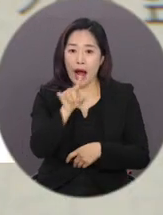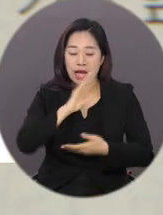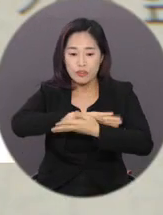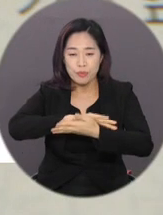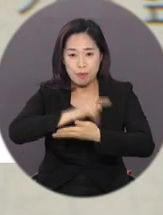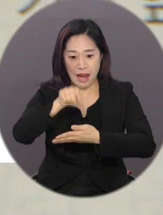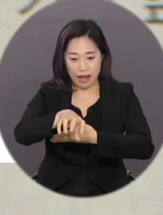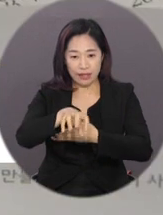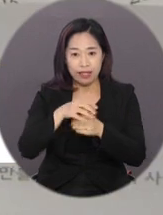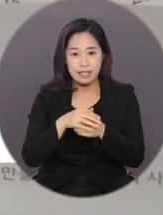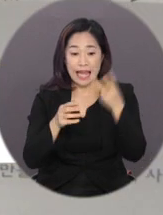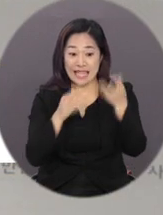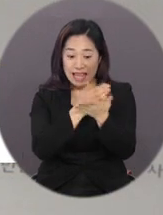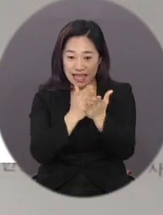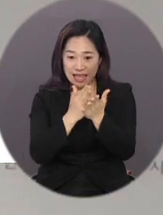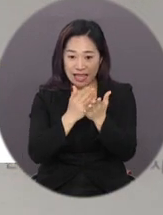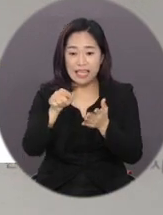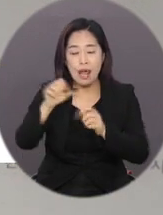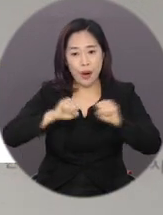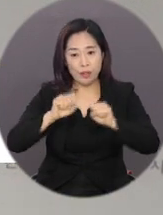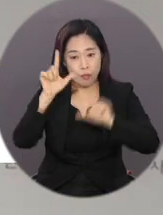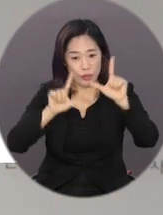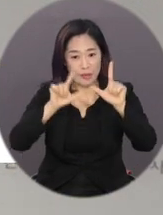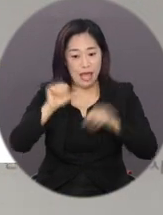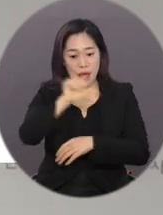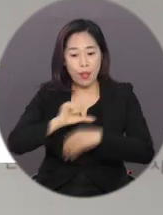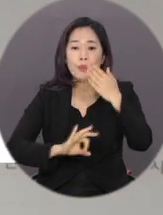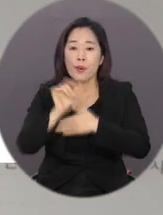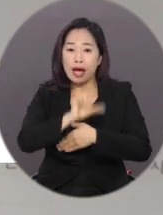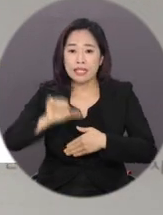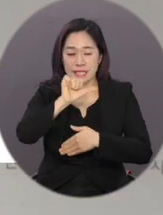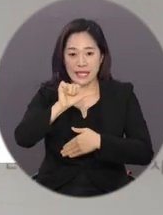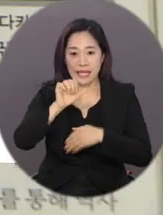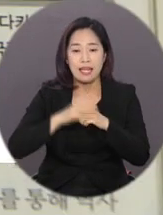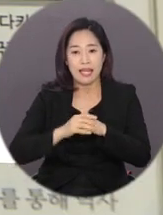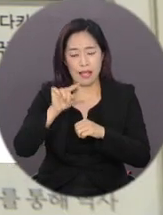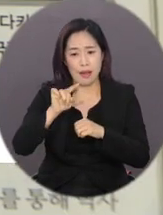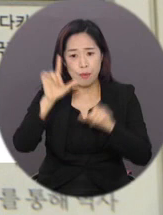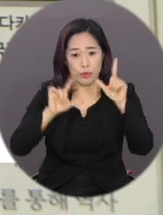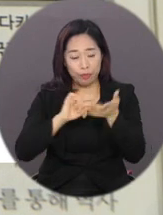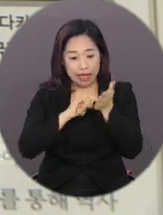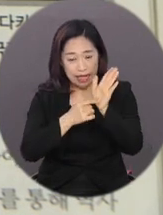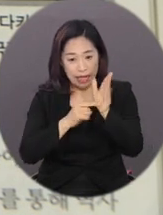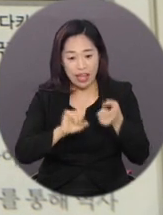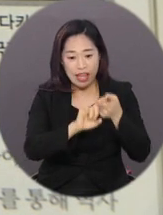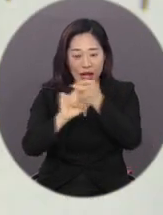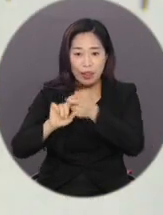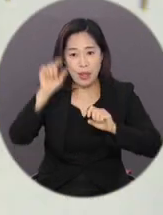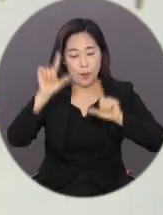3종의 한국 교과서는 이들의 활약상을 동아시아의 갈등을 해소하고 평화 안착을 위한 연대 활동이라고